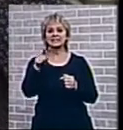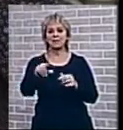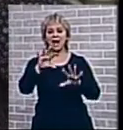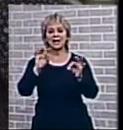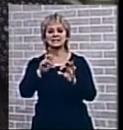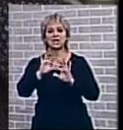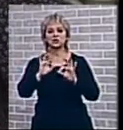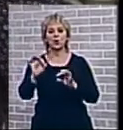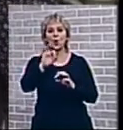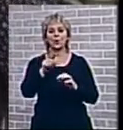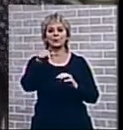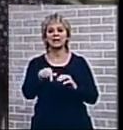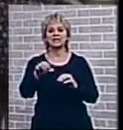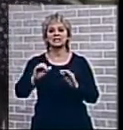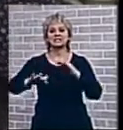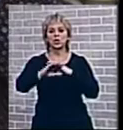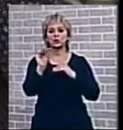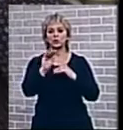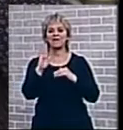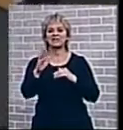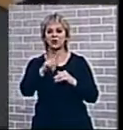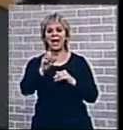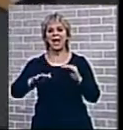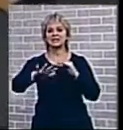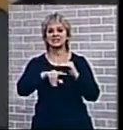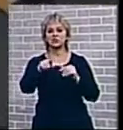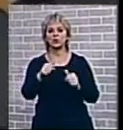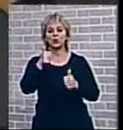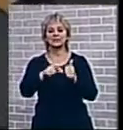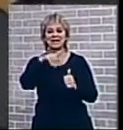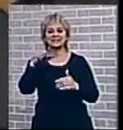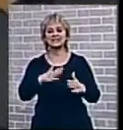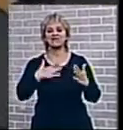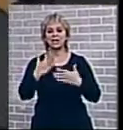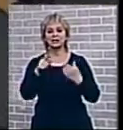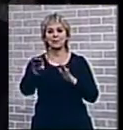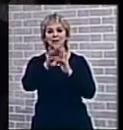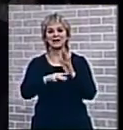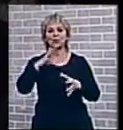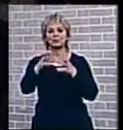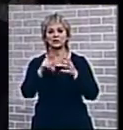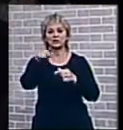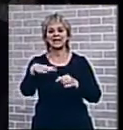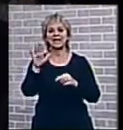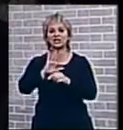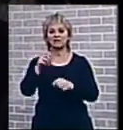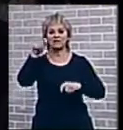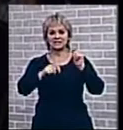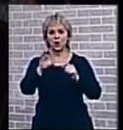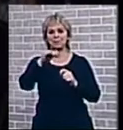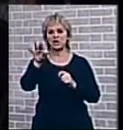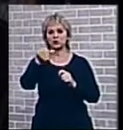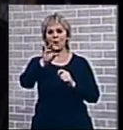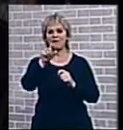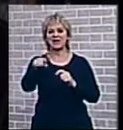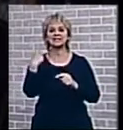коллекция рассказывает об странах Юго-Восточной Азии. Конкурс «Россия вдохновляет» в программе международного кинофестиваля «Bridge of